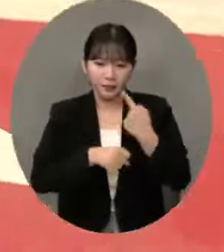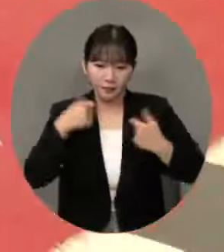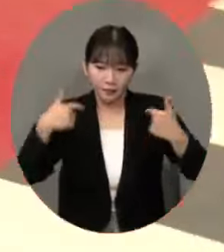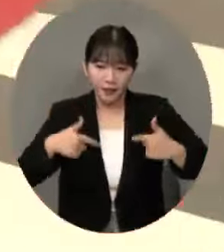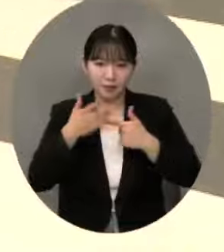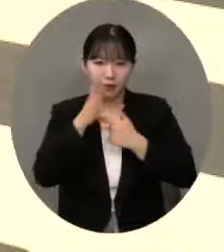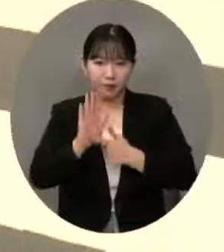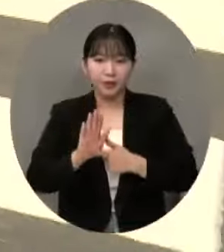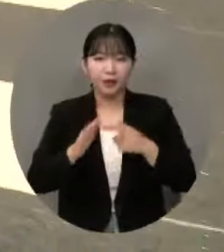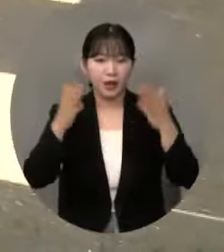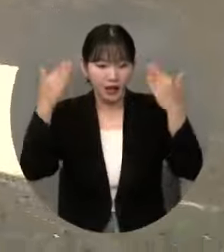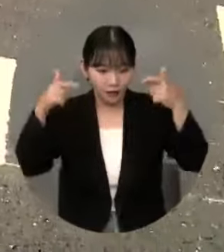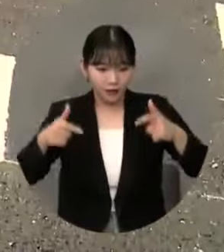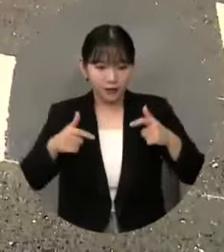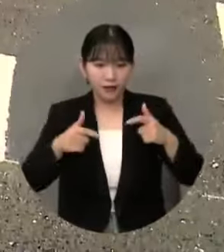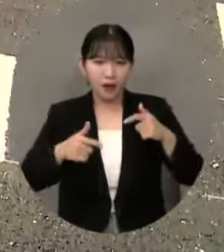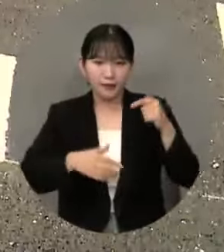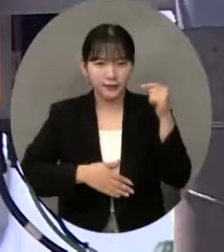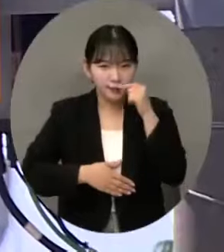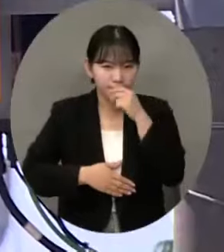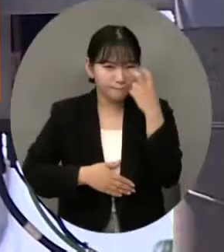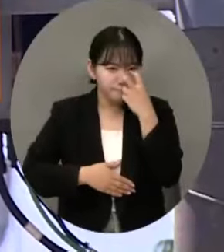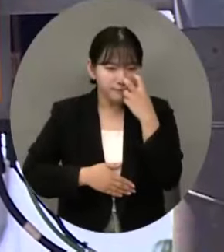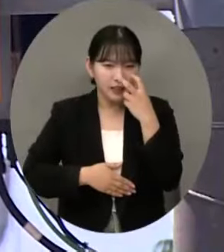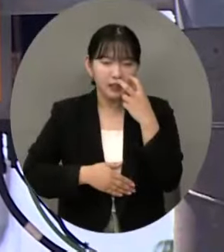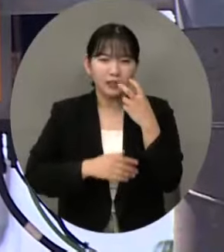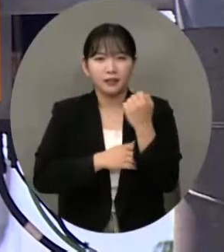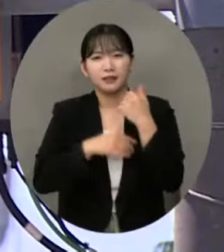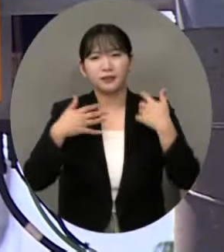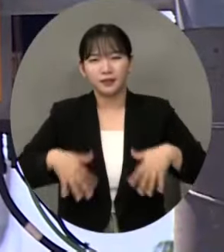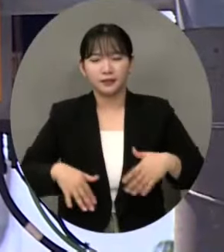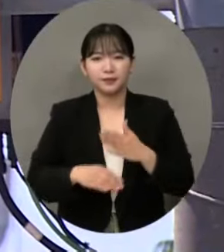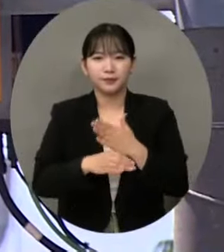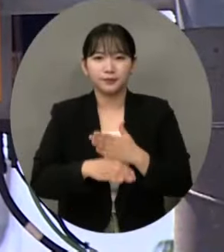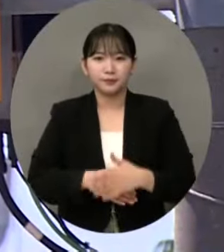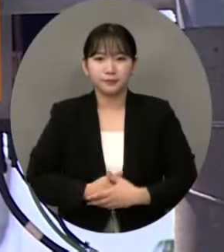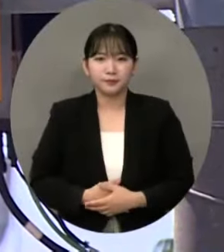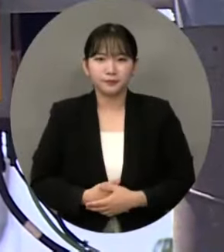발표되는 스쿨존 강화 대책은 힘을 잃고 있습니다. MBC 뉴스 서희령입니다.